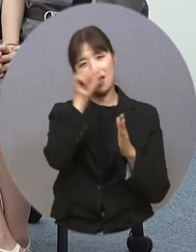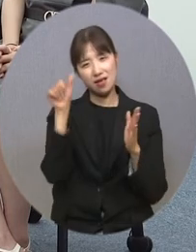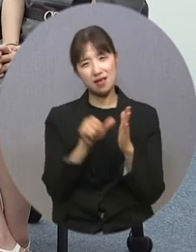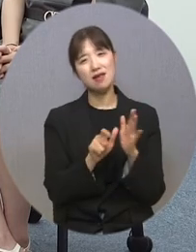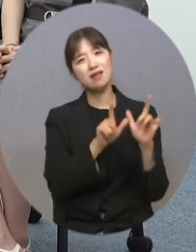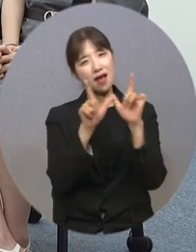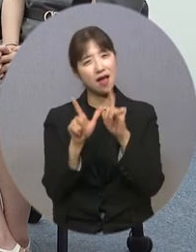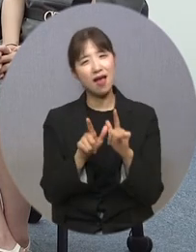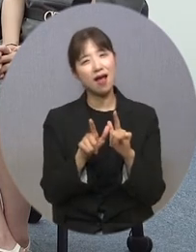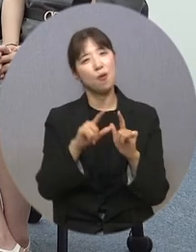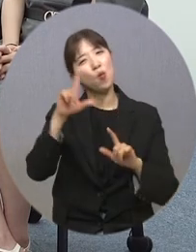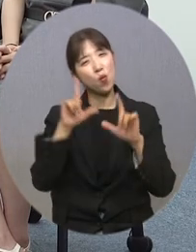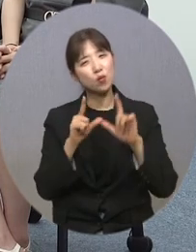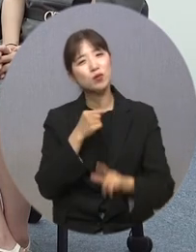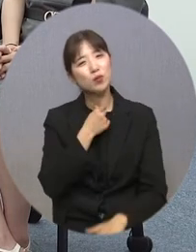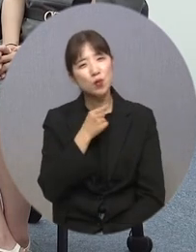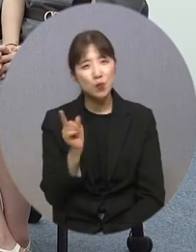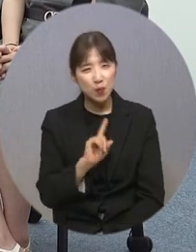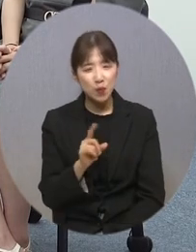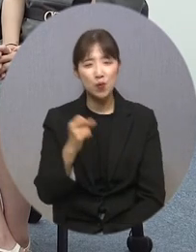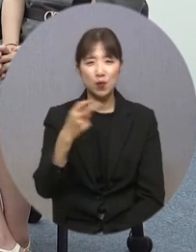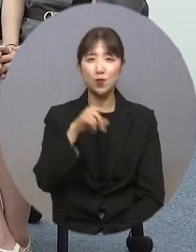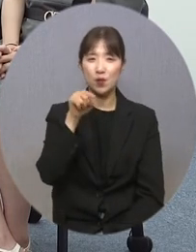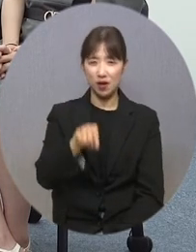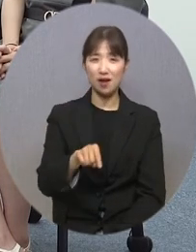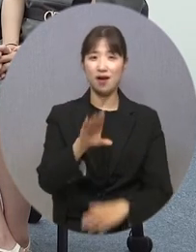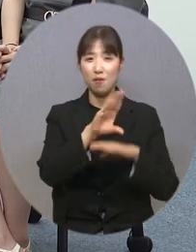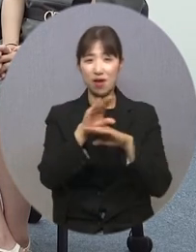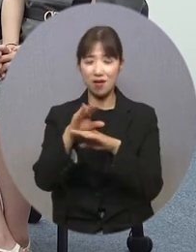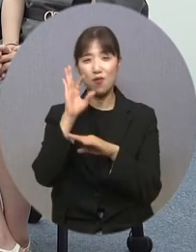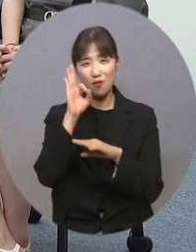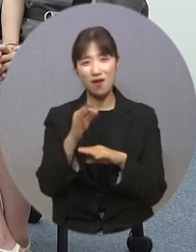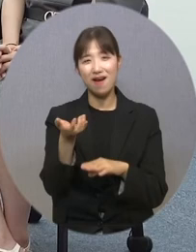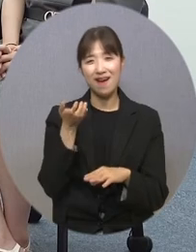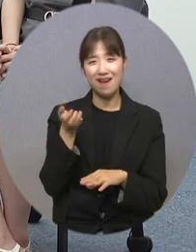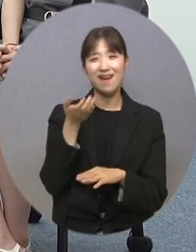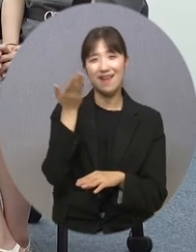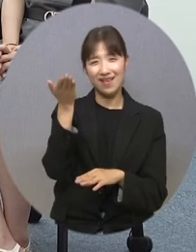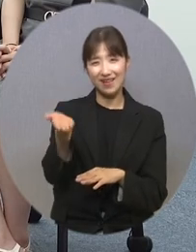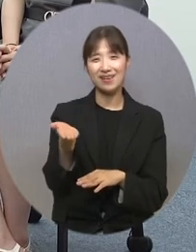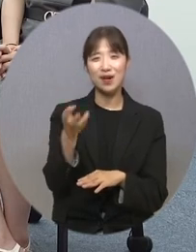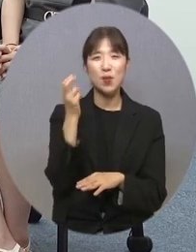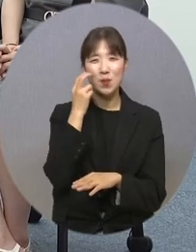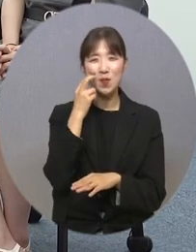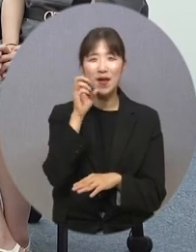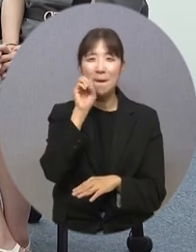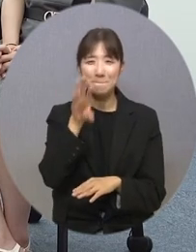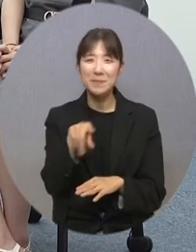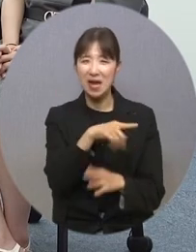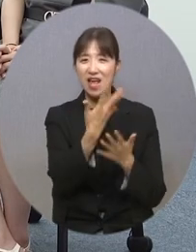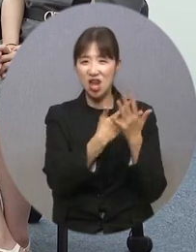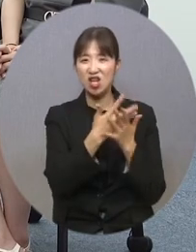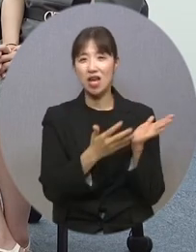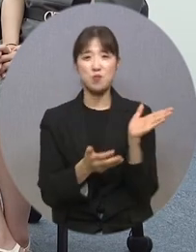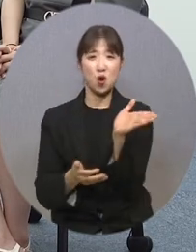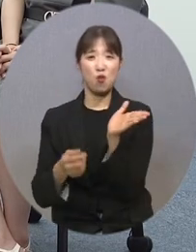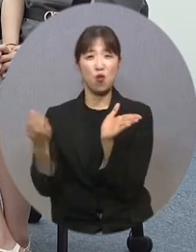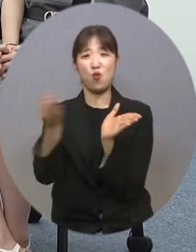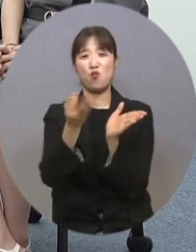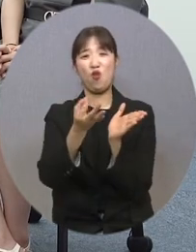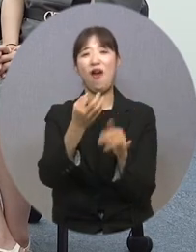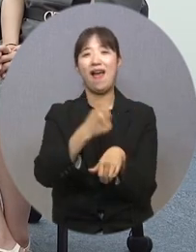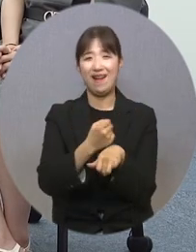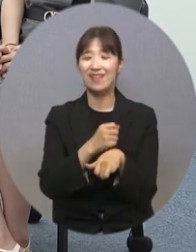모습이나 또 아니면 이 프로를 보는 아까 이제 우리 송 인제군 뭐 농담으로 마 영상 많이 보여요 이런 말씀